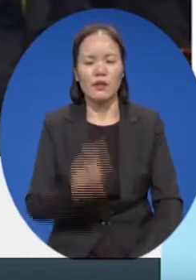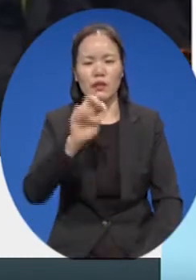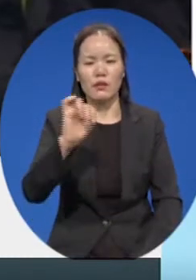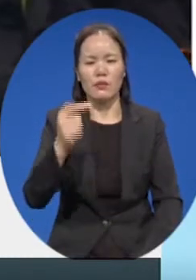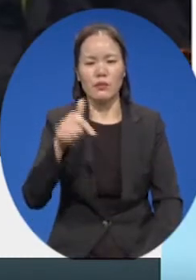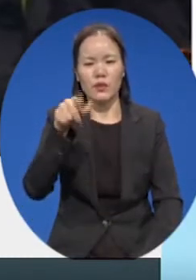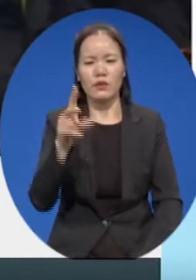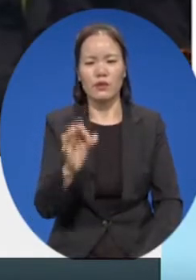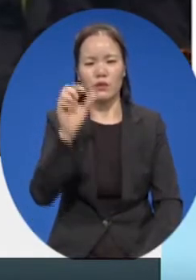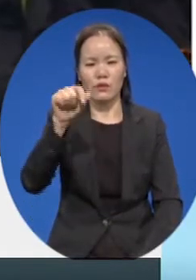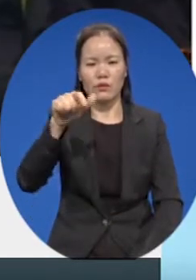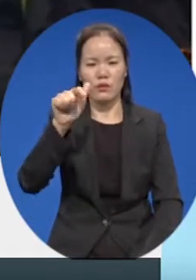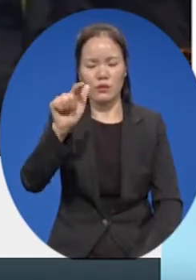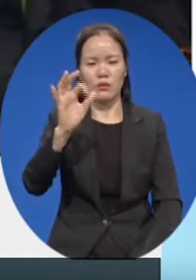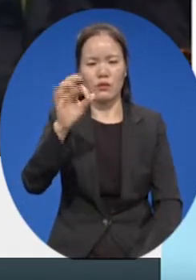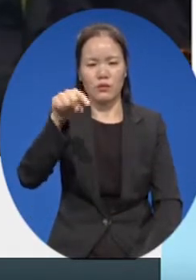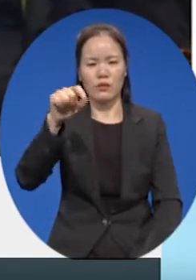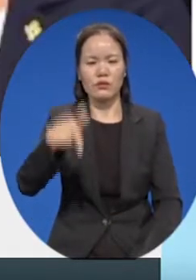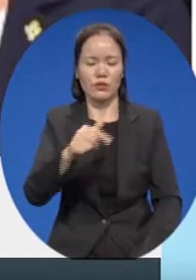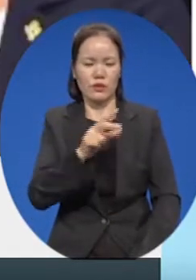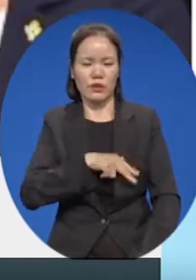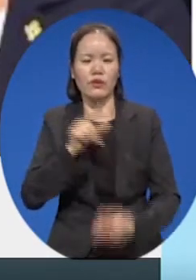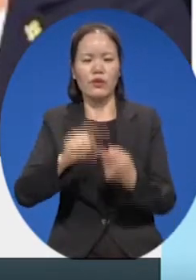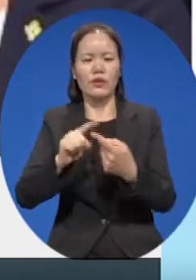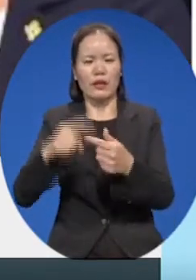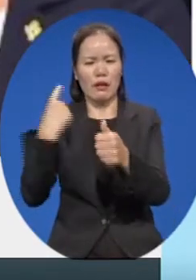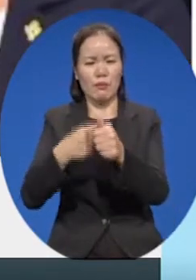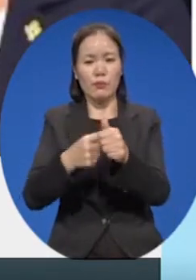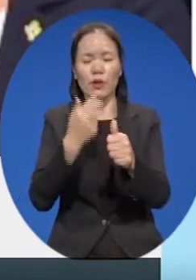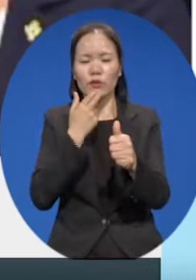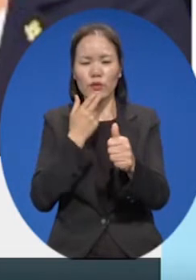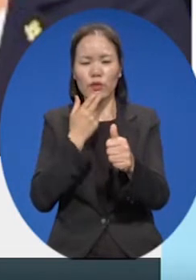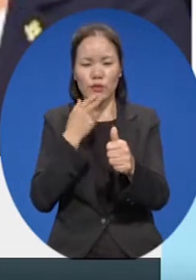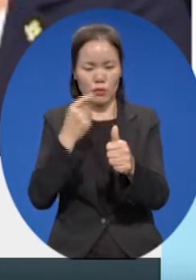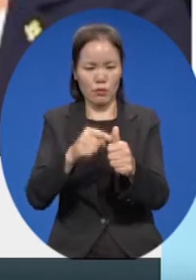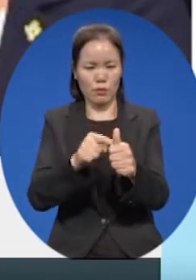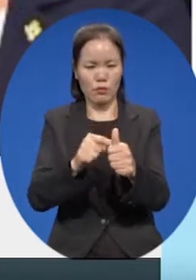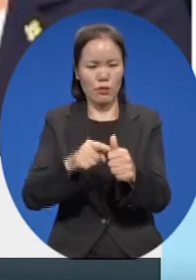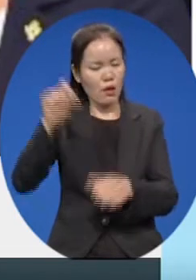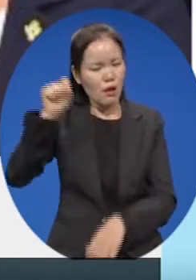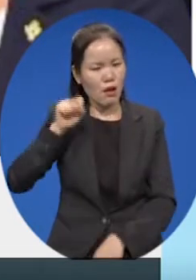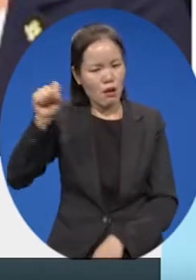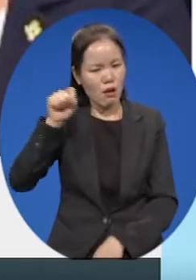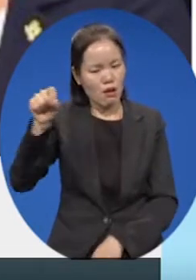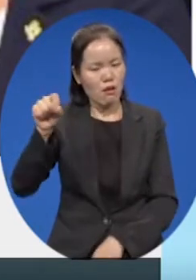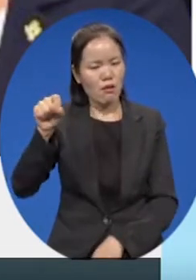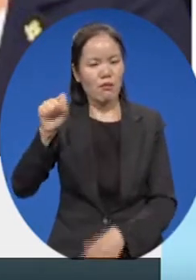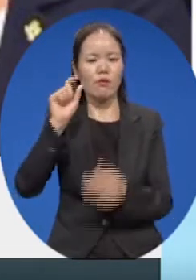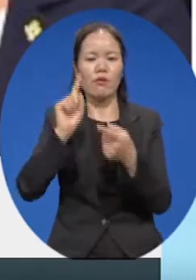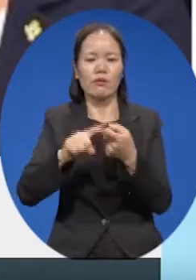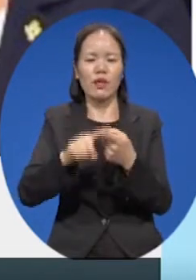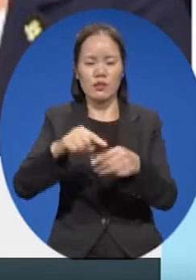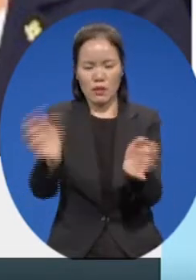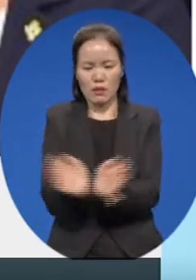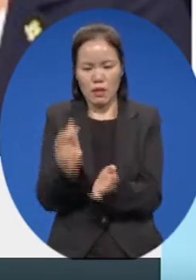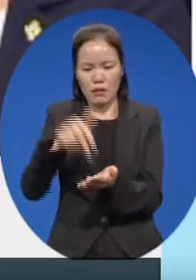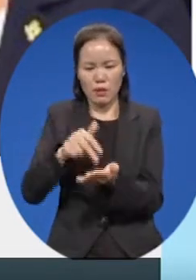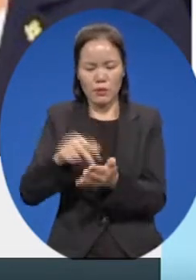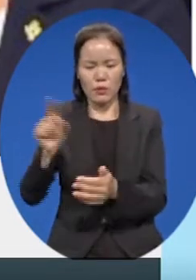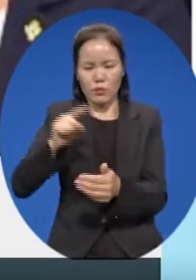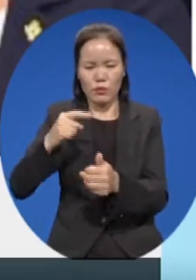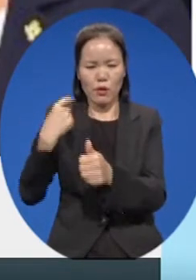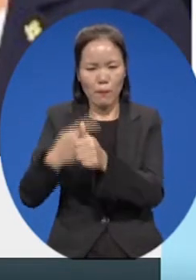비판과 기사들은 안 나오고 그 당에서는 민경욱 의원이 저렇게 행보를 하는 것에 대해서 그 당에서 당 차원의 어떤 제지도 하지